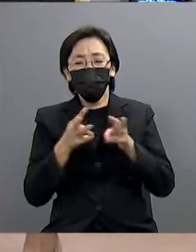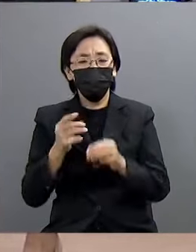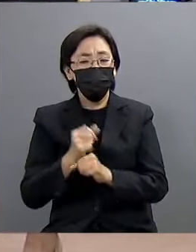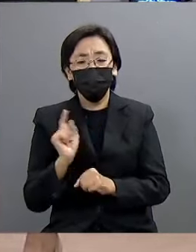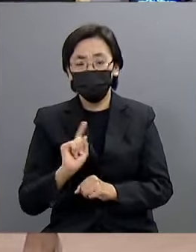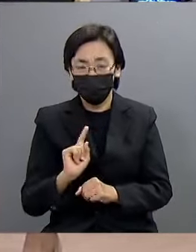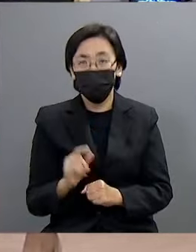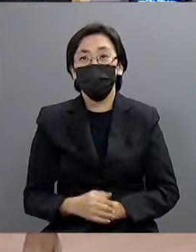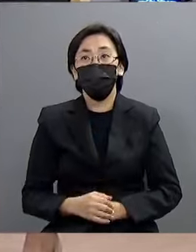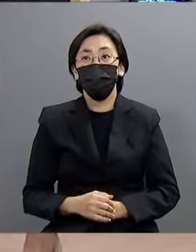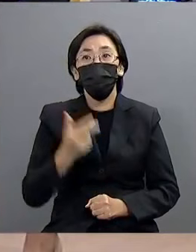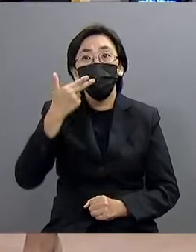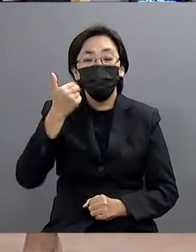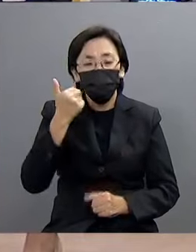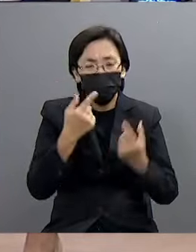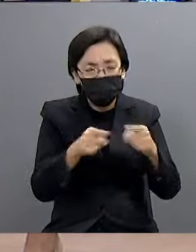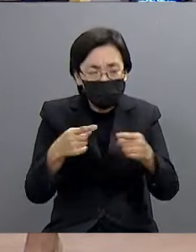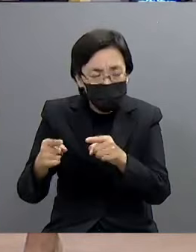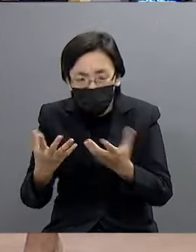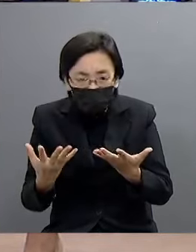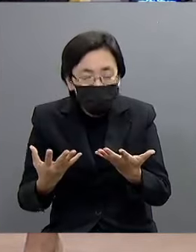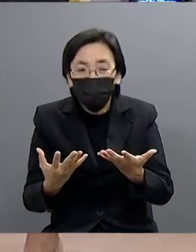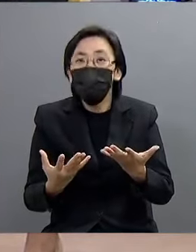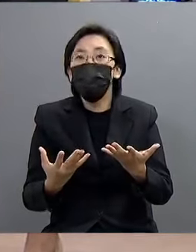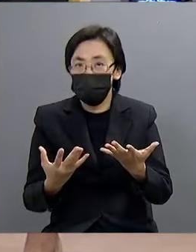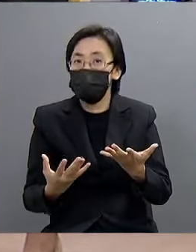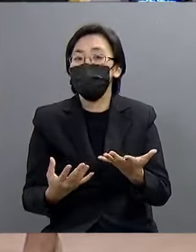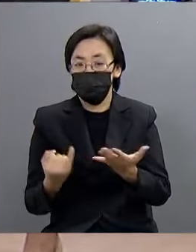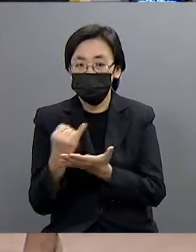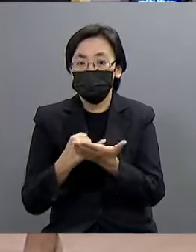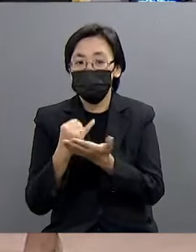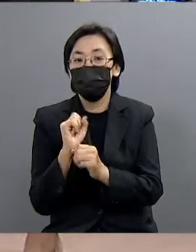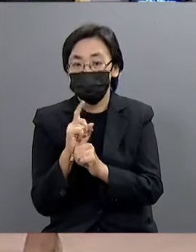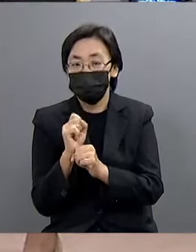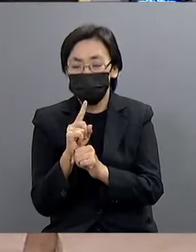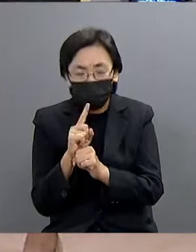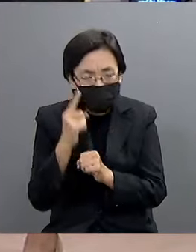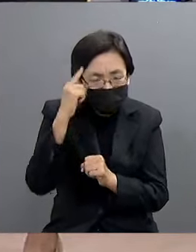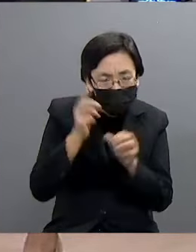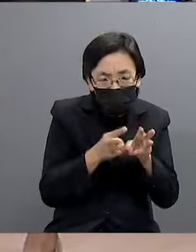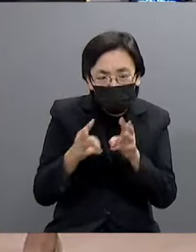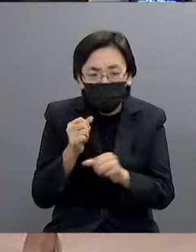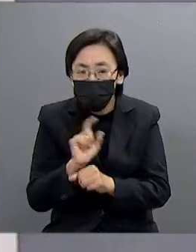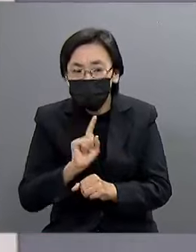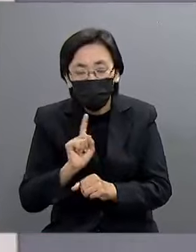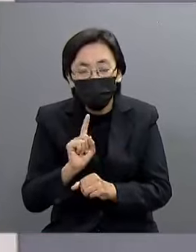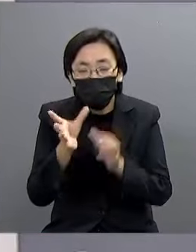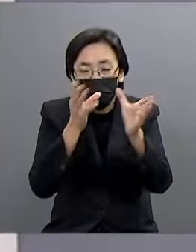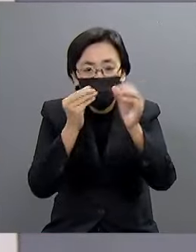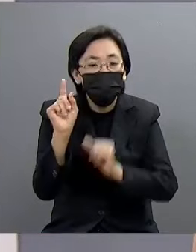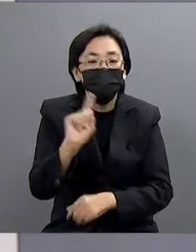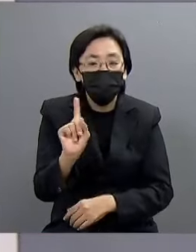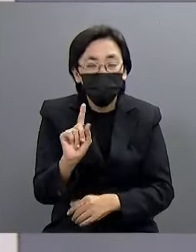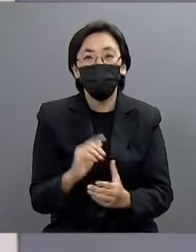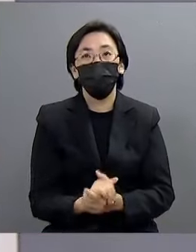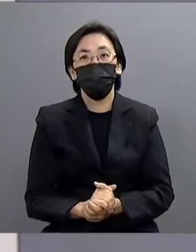ขนมแต่ละอย่างดูเหมือนใช้ศิลปะประยุกต์ค่อนข้างเยอะเลยอ่ะน้องเบสคะไปเรียนรู้ศึกษาวิธีการมาจากไหนคะ ค่ะก็คือขั้นตอนในการทำ